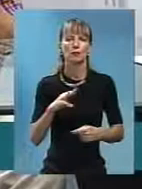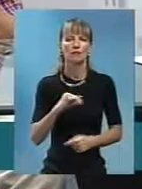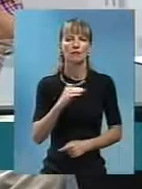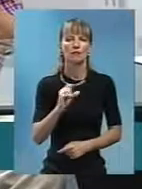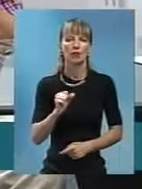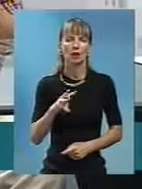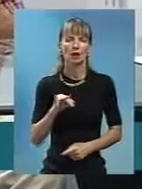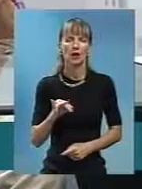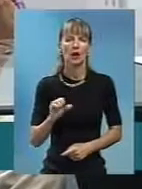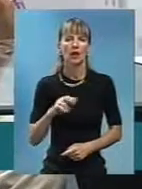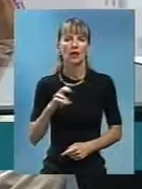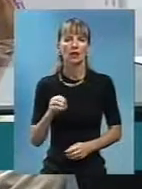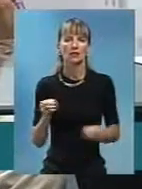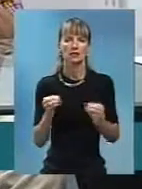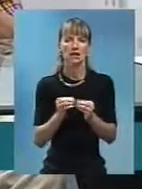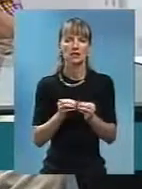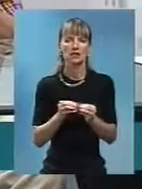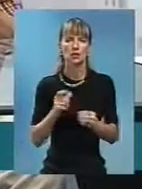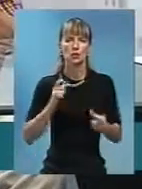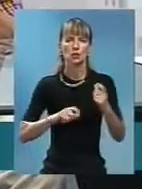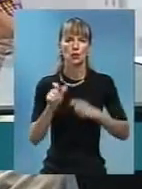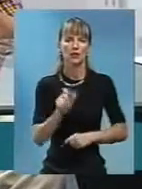Але воно 10 студентів